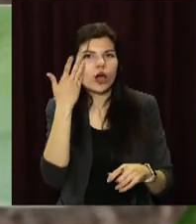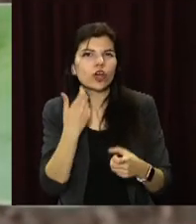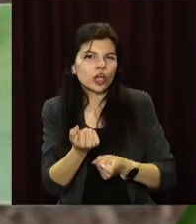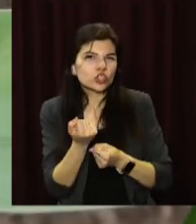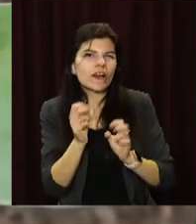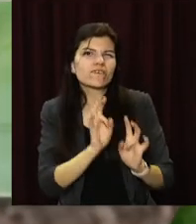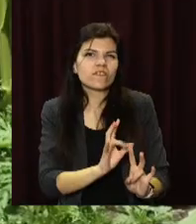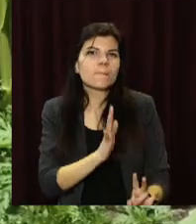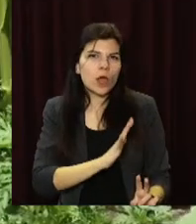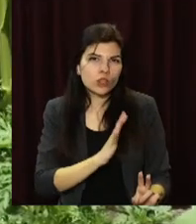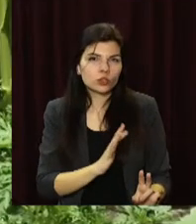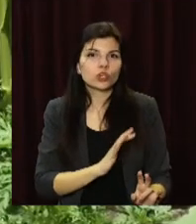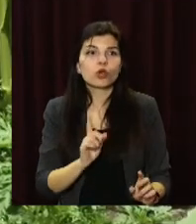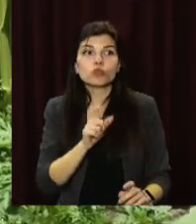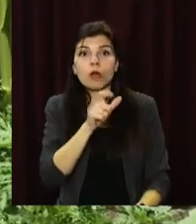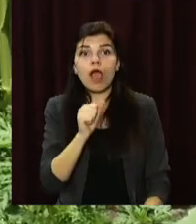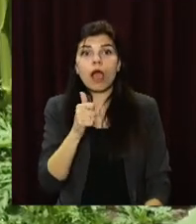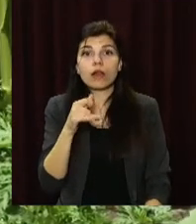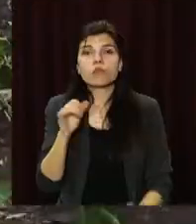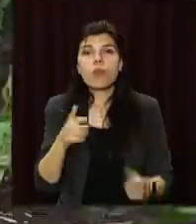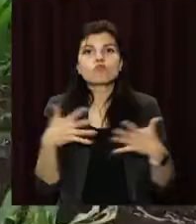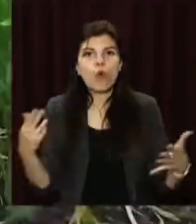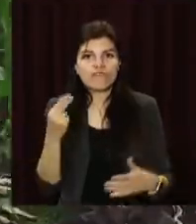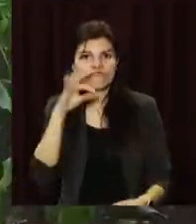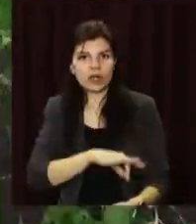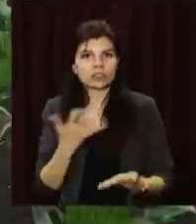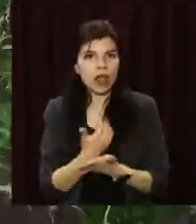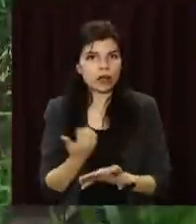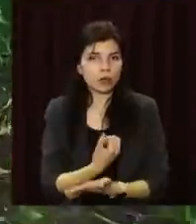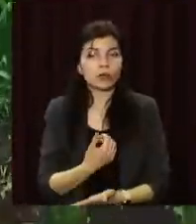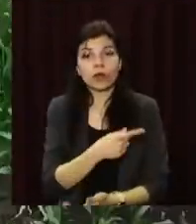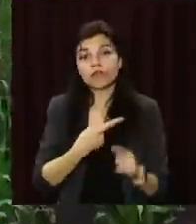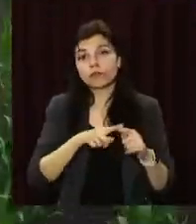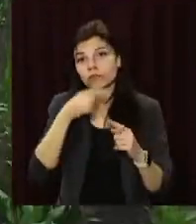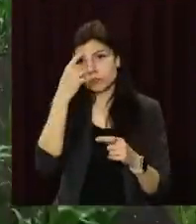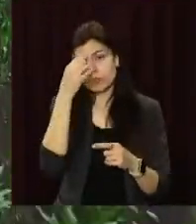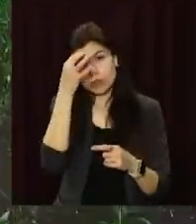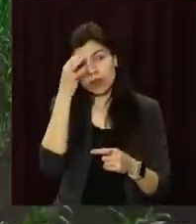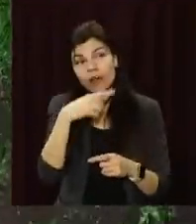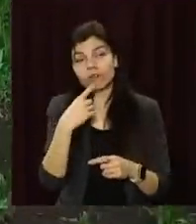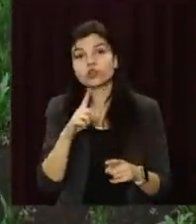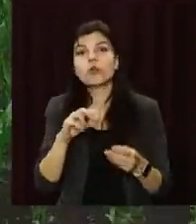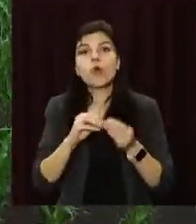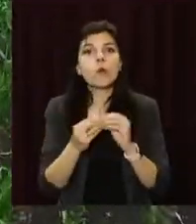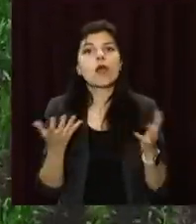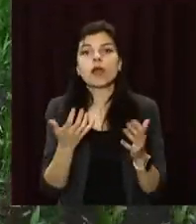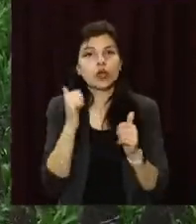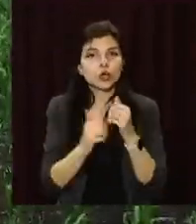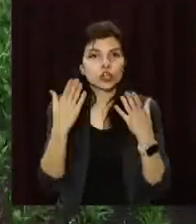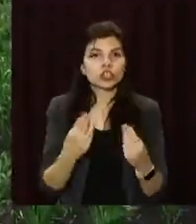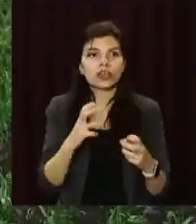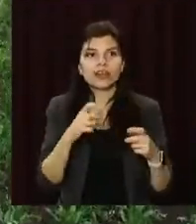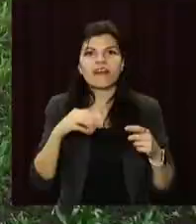придержати, коли цей, щоб аграрій змог більше заробити. Засновники асоціації наголошують про проблеми, з якими стикаються щодня